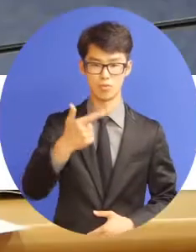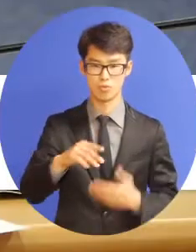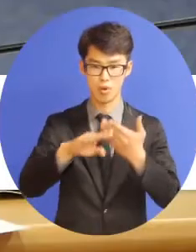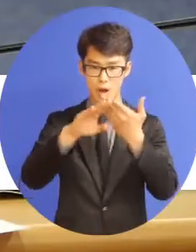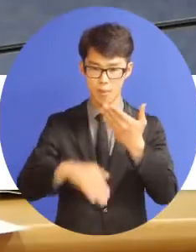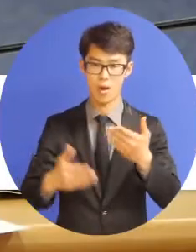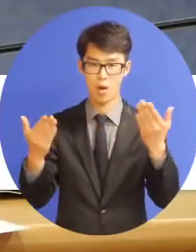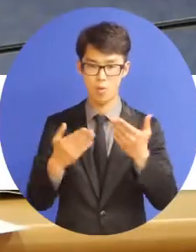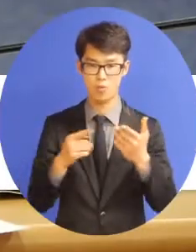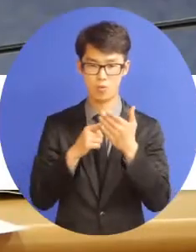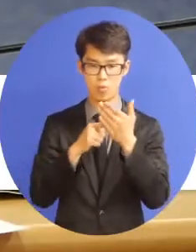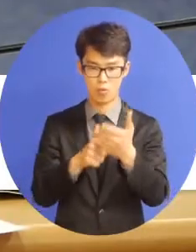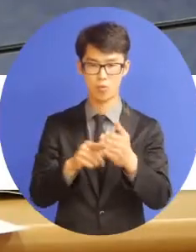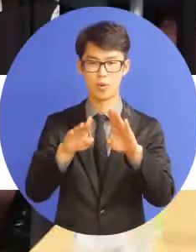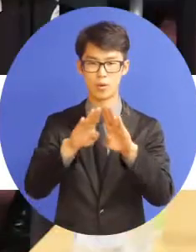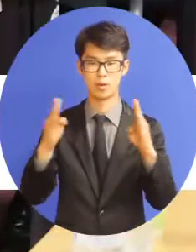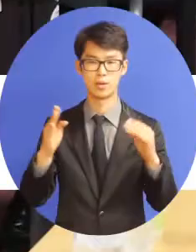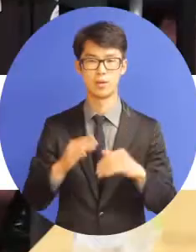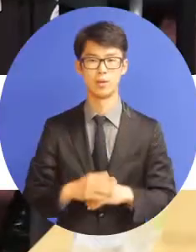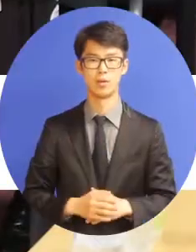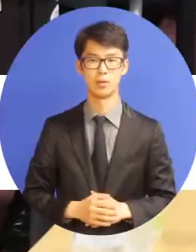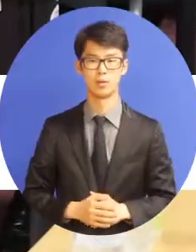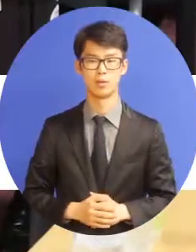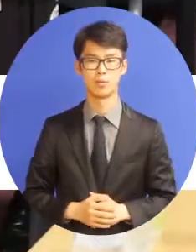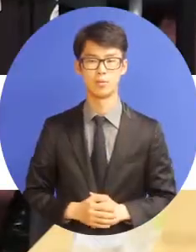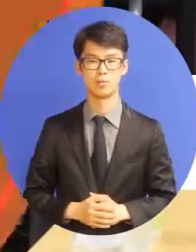2016 하반기 업무계획 보고회가 열렸습니다.